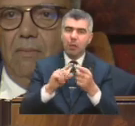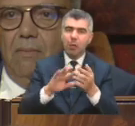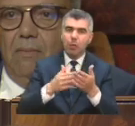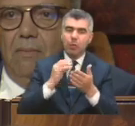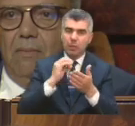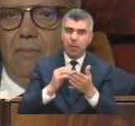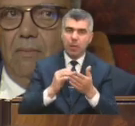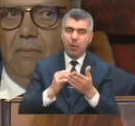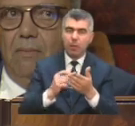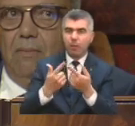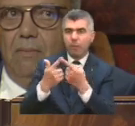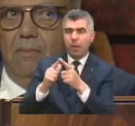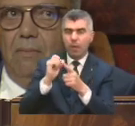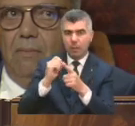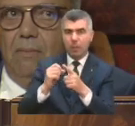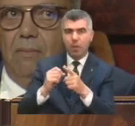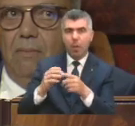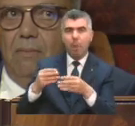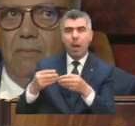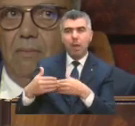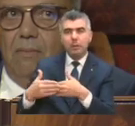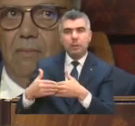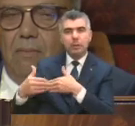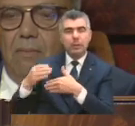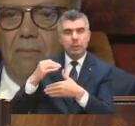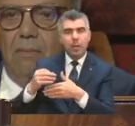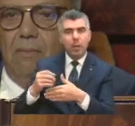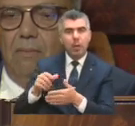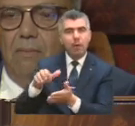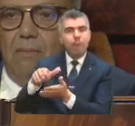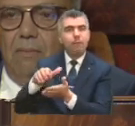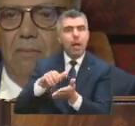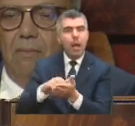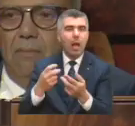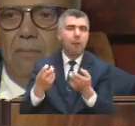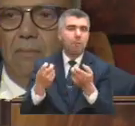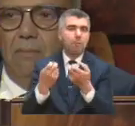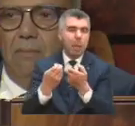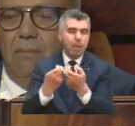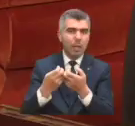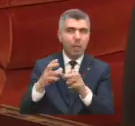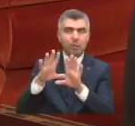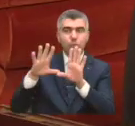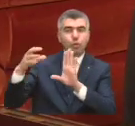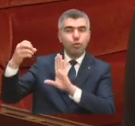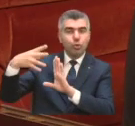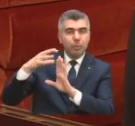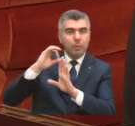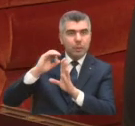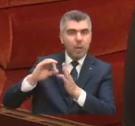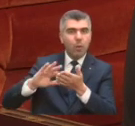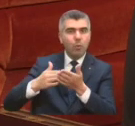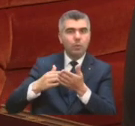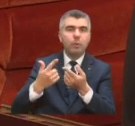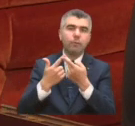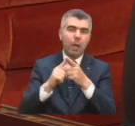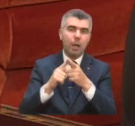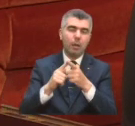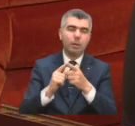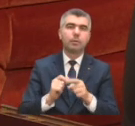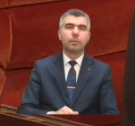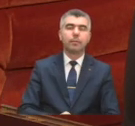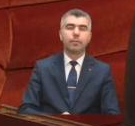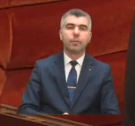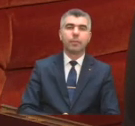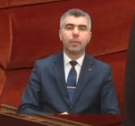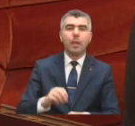فلاحي، تنوع بحال نديروا شعبه ديال المسائل الزراعيه او الطاقه الشمسيه او بحال هاد الامور. كذلك